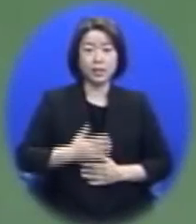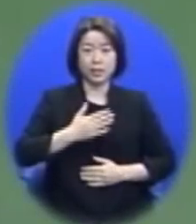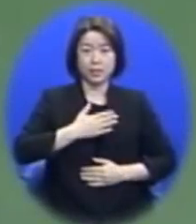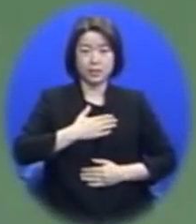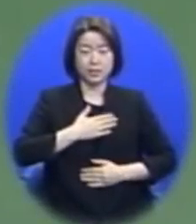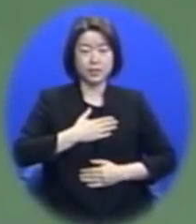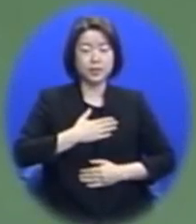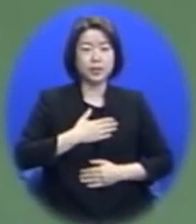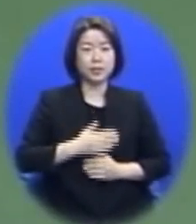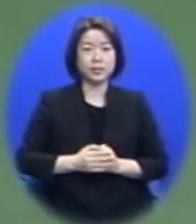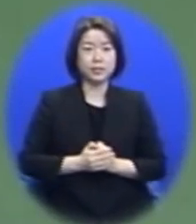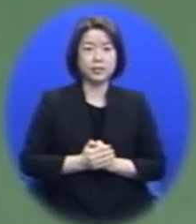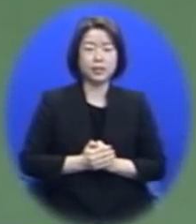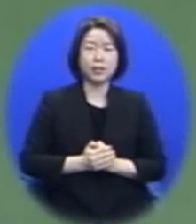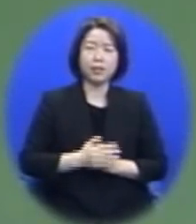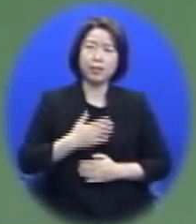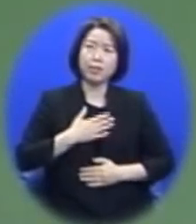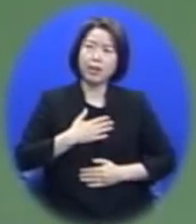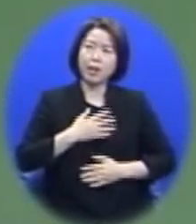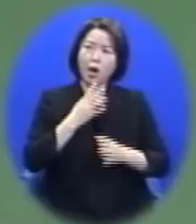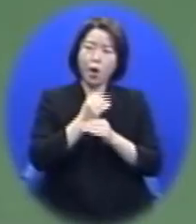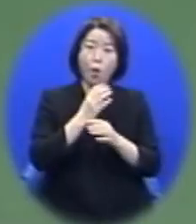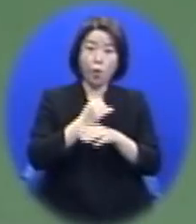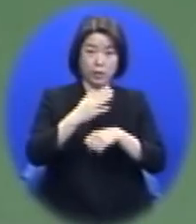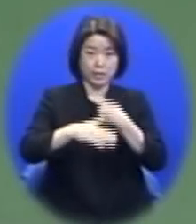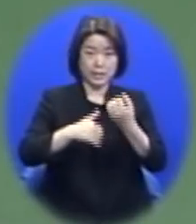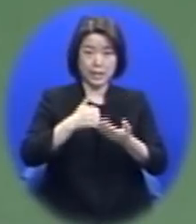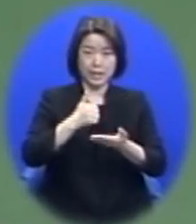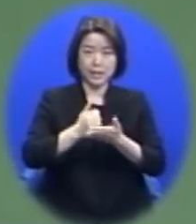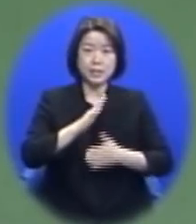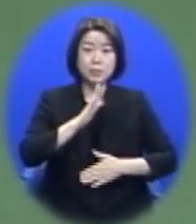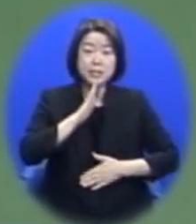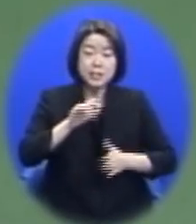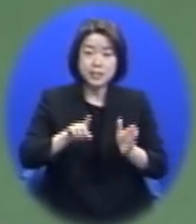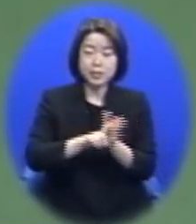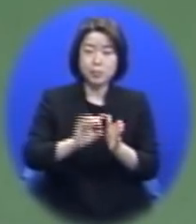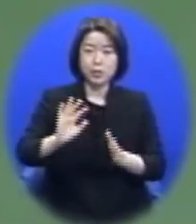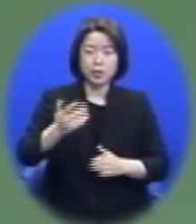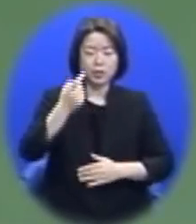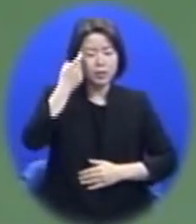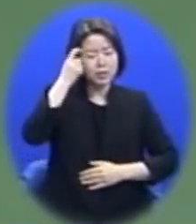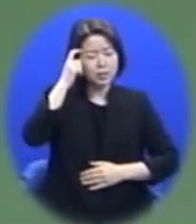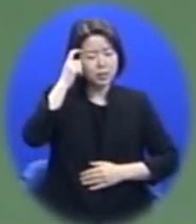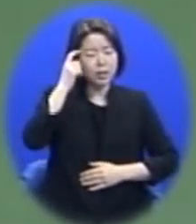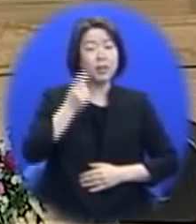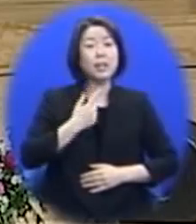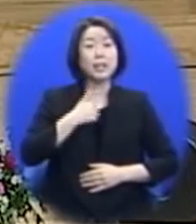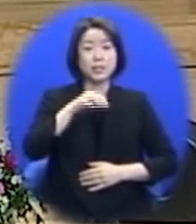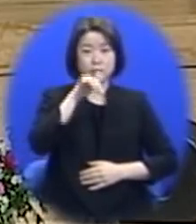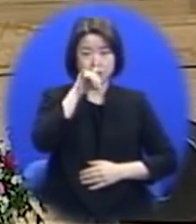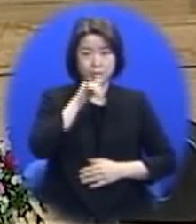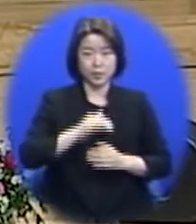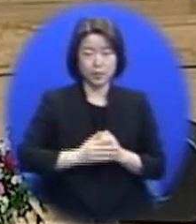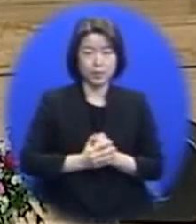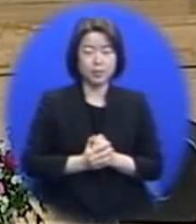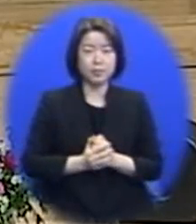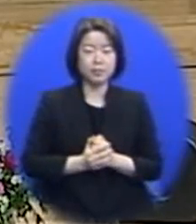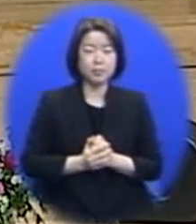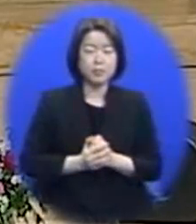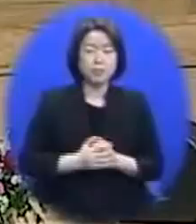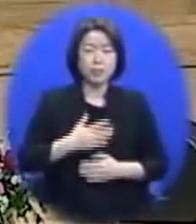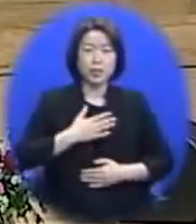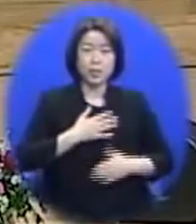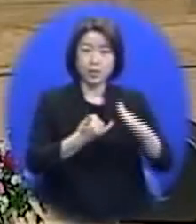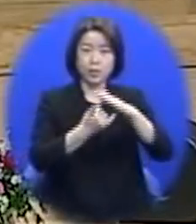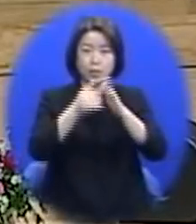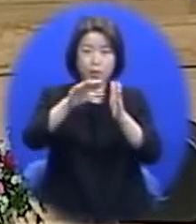저는 도대체 언제 하나님을 진짜 믿게 됐을까? 그런 생각을 해보았습니다. 저는